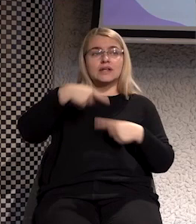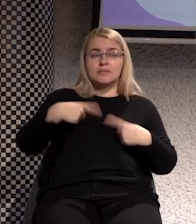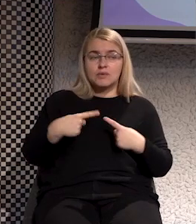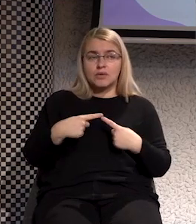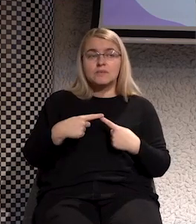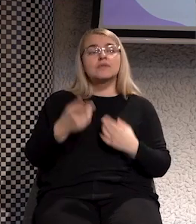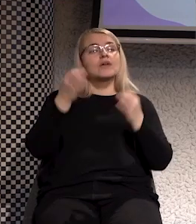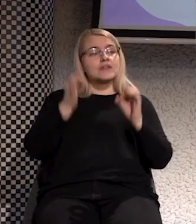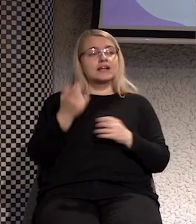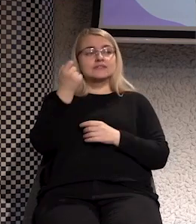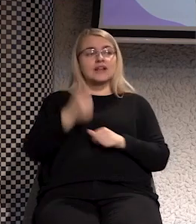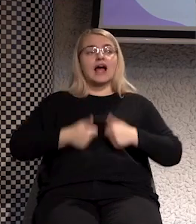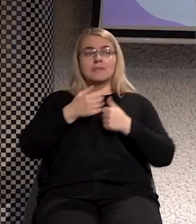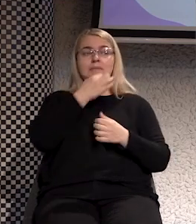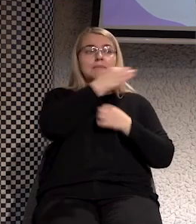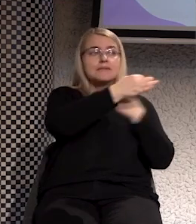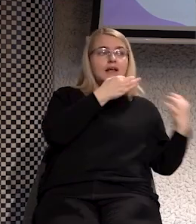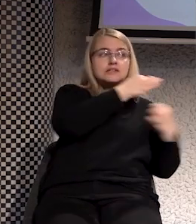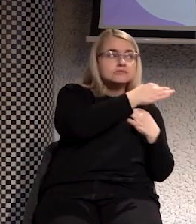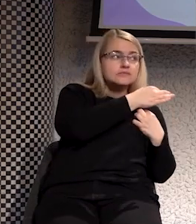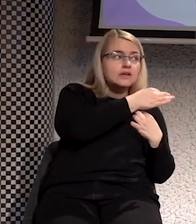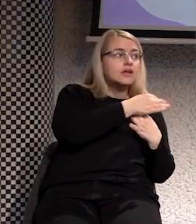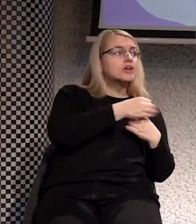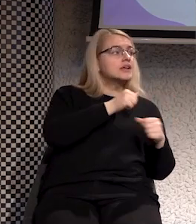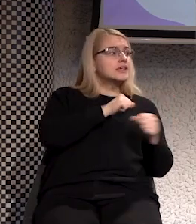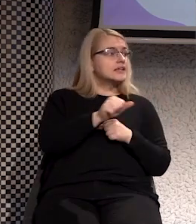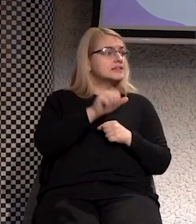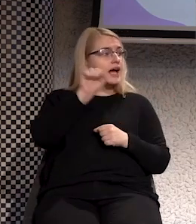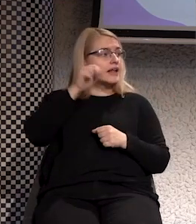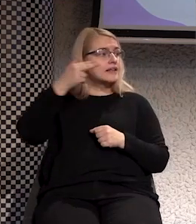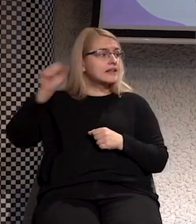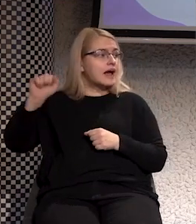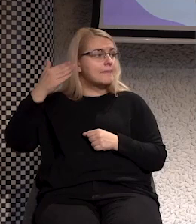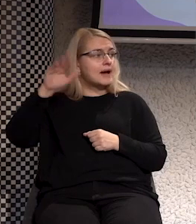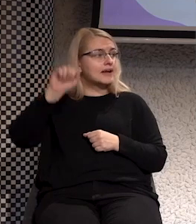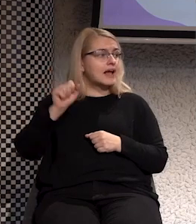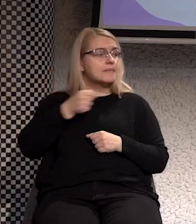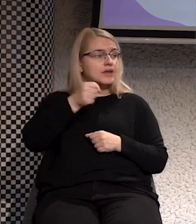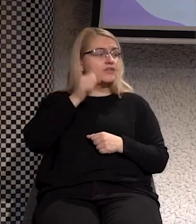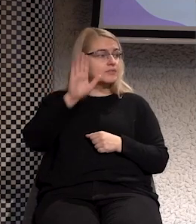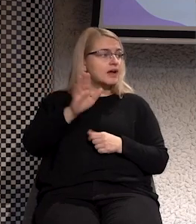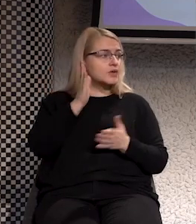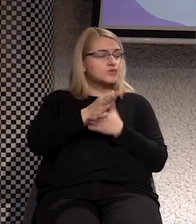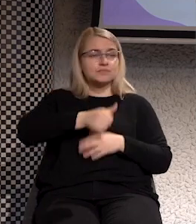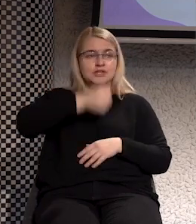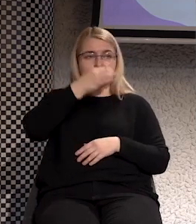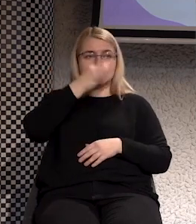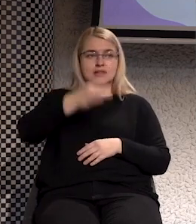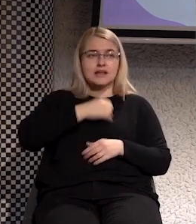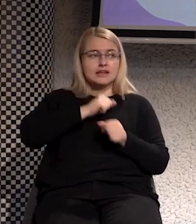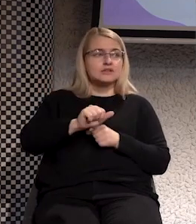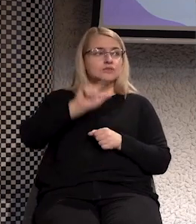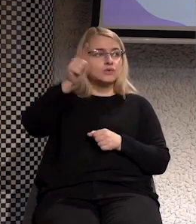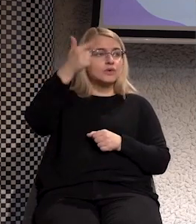to jest moment na to, żeby zadać pytanie. Jest tutaj Anna Maria z mikrofonem gdzieś. Jest też pierwsze pytanie. Tak, już. Ja jest już pytanie. Jestem